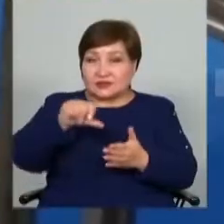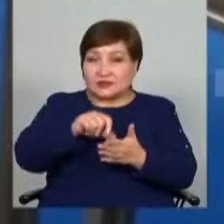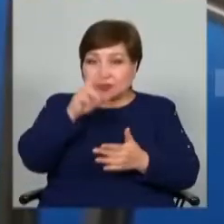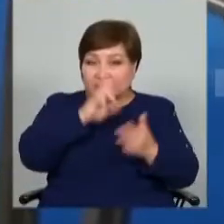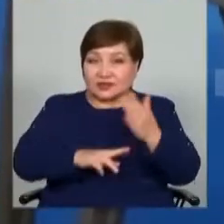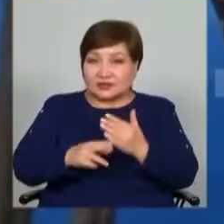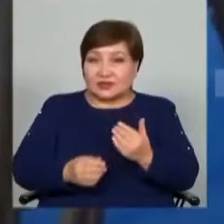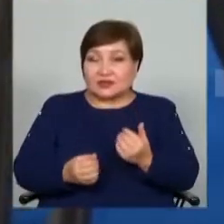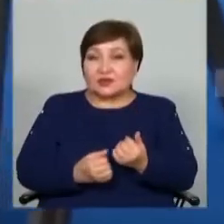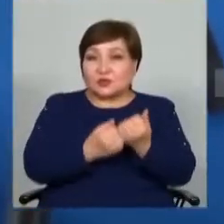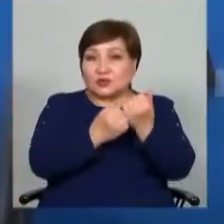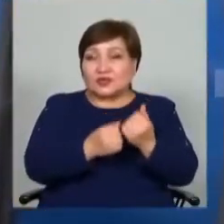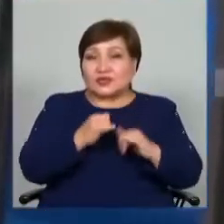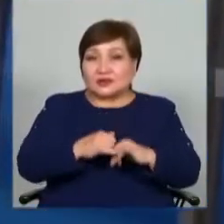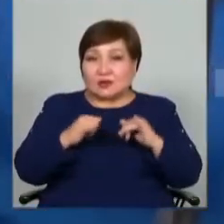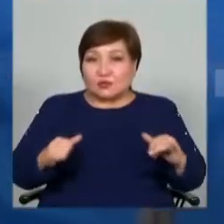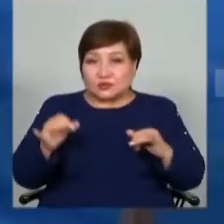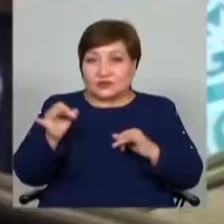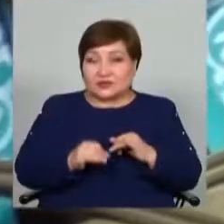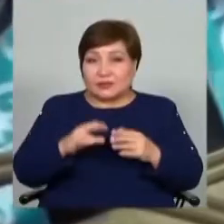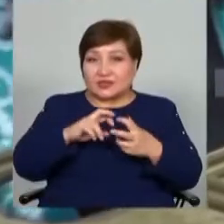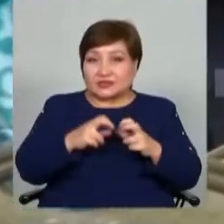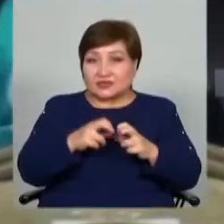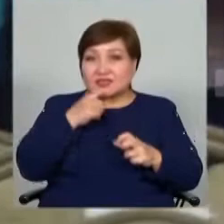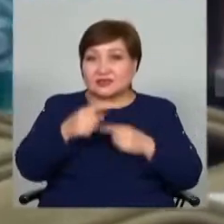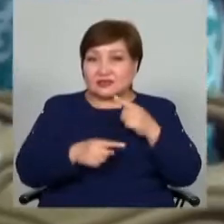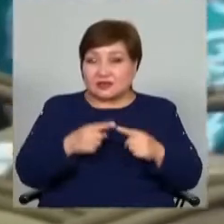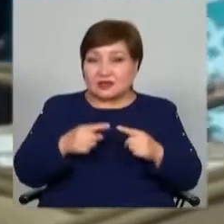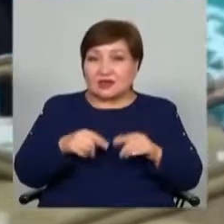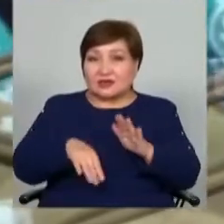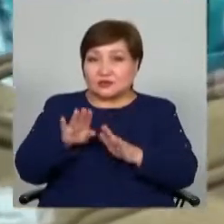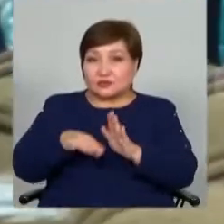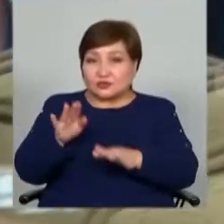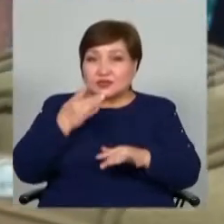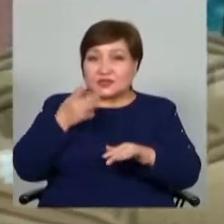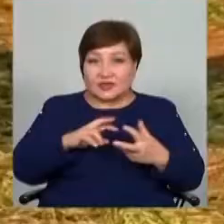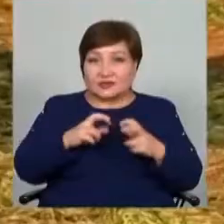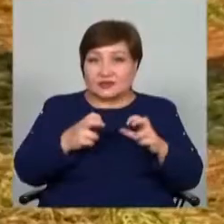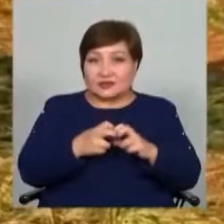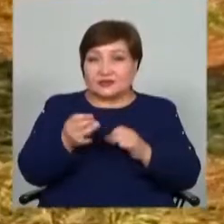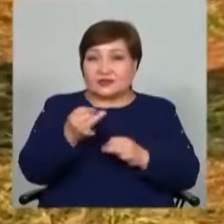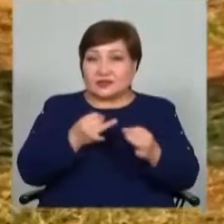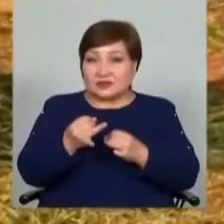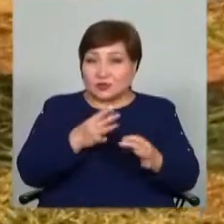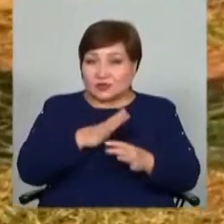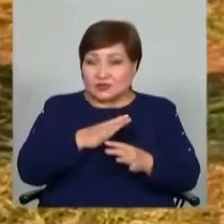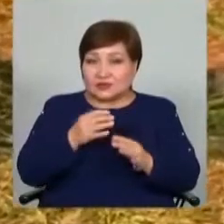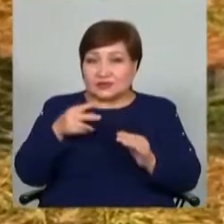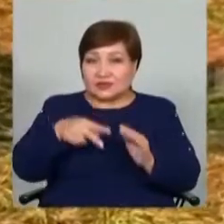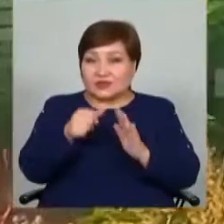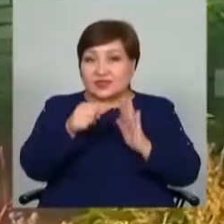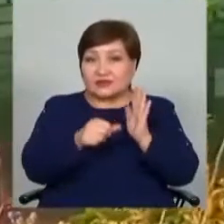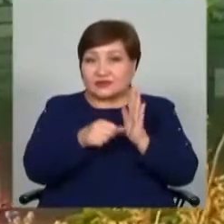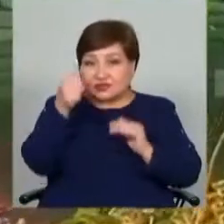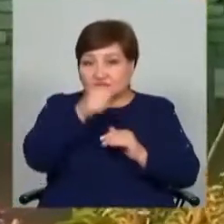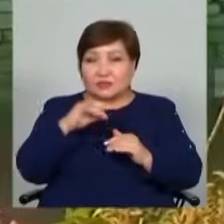арттыру, сондай-ақ республикадағы ұлтаралық келісім мен саяси тұрақтылықты нығайту мәселелері де талқыланған болатын. 2006 жылы Павлодар